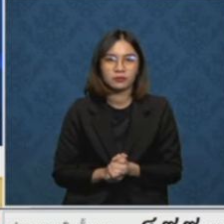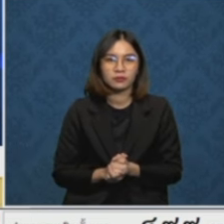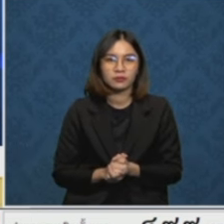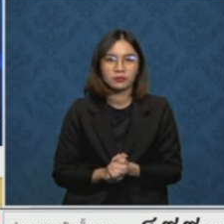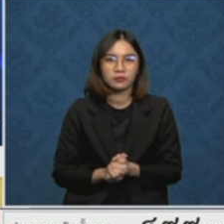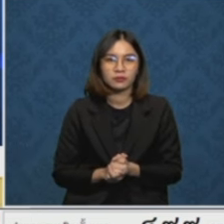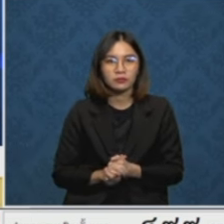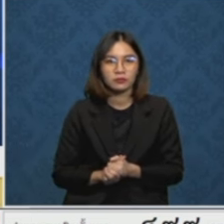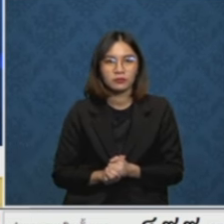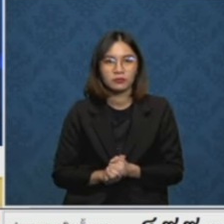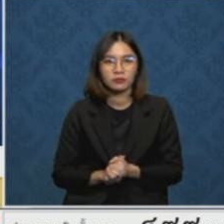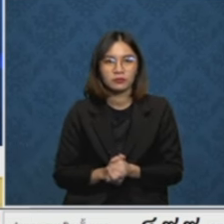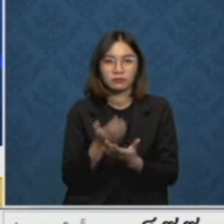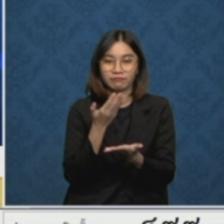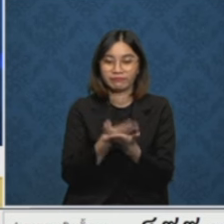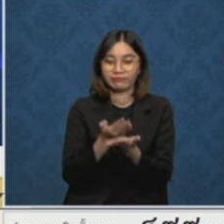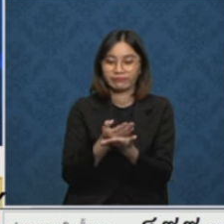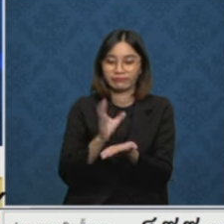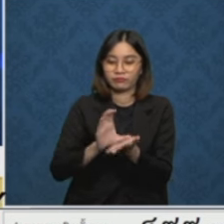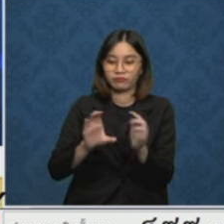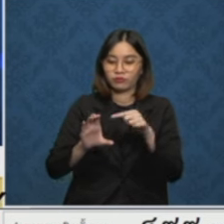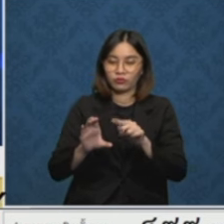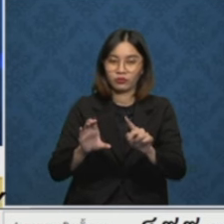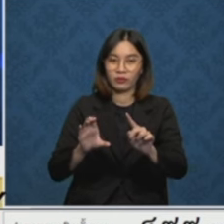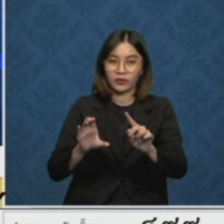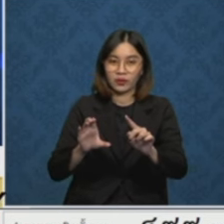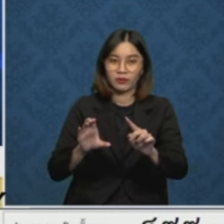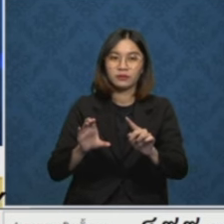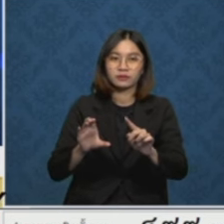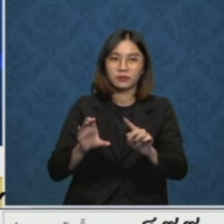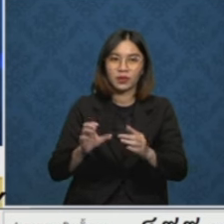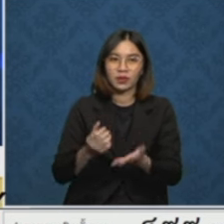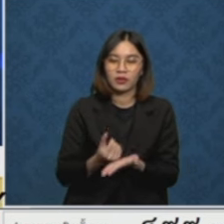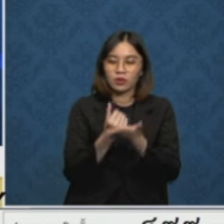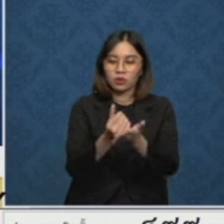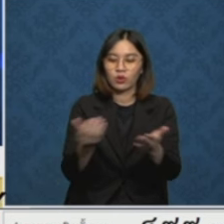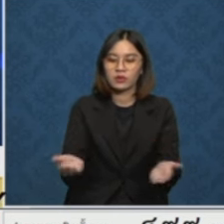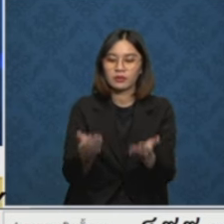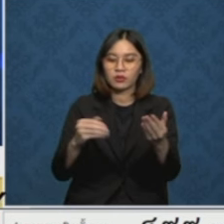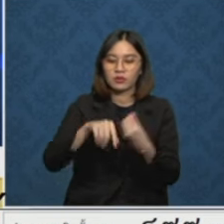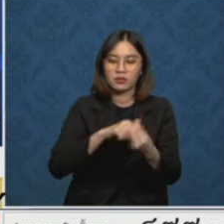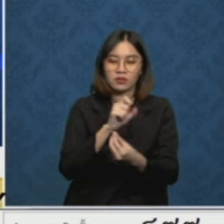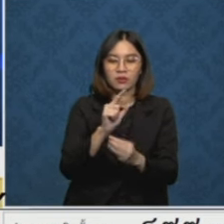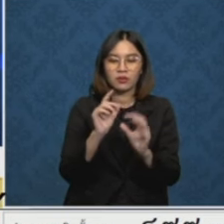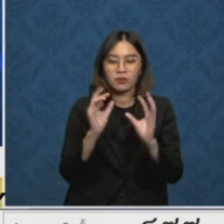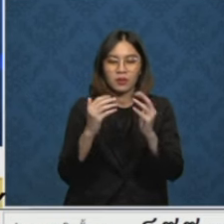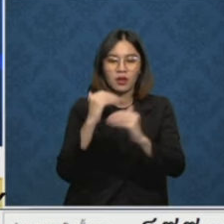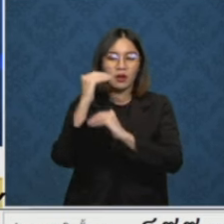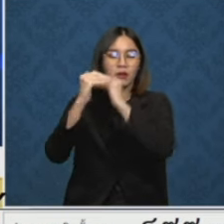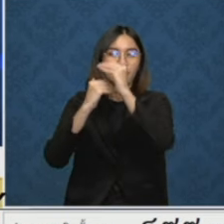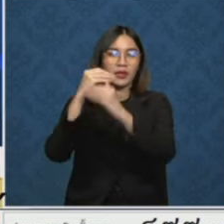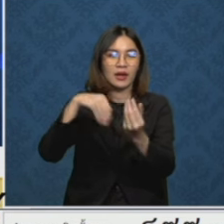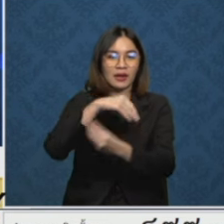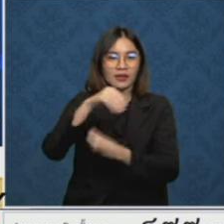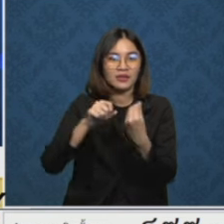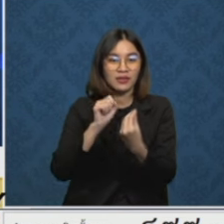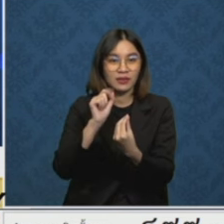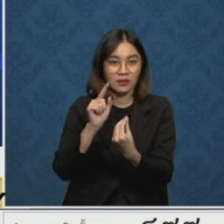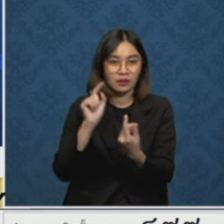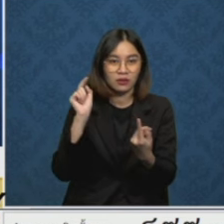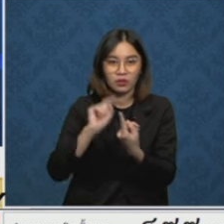ทก็เท่ากับว่าเงินในส่วนนี้มันก็จะไม่ถูกออกไปกระตุ้นเศรษฐกิจหรือว่าไปสร้างการเจริญเติบโตทางเศรษฐกิจในช่